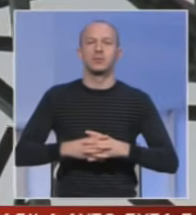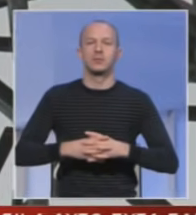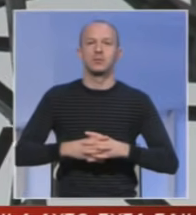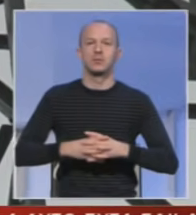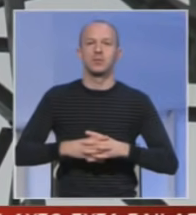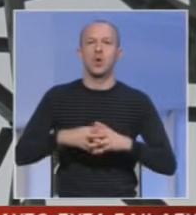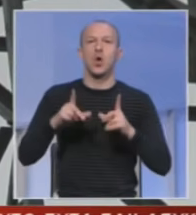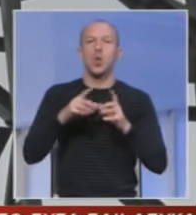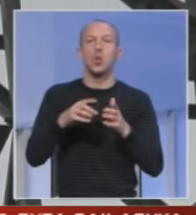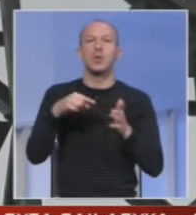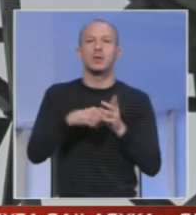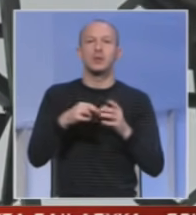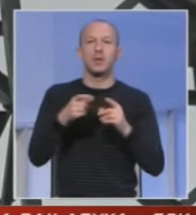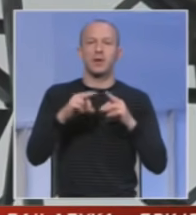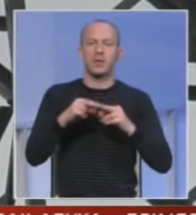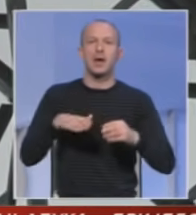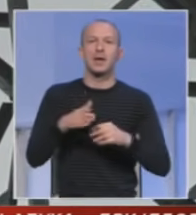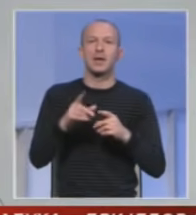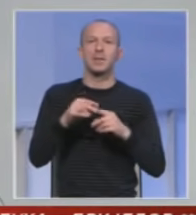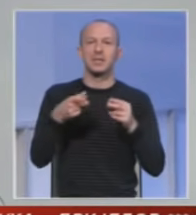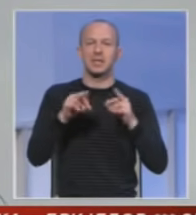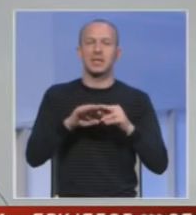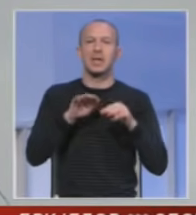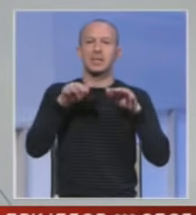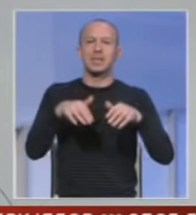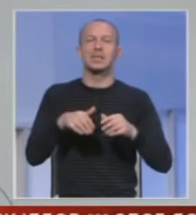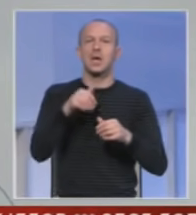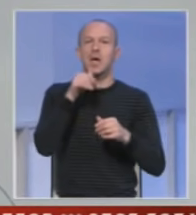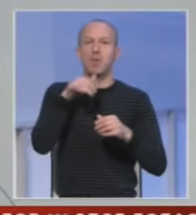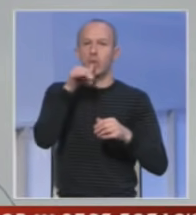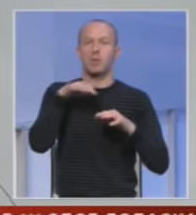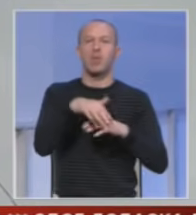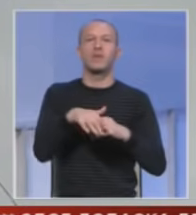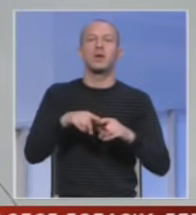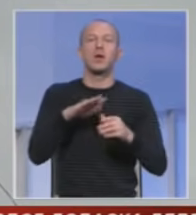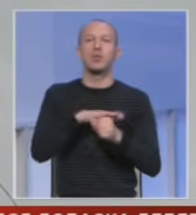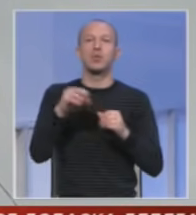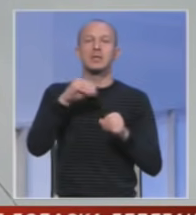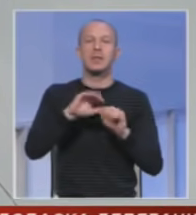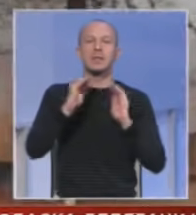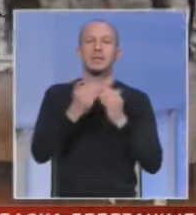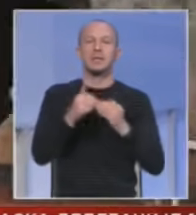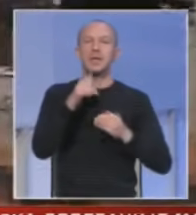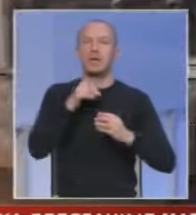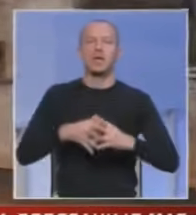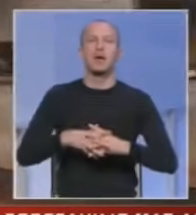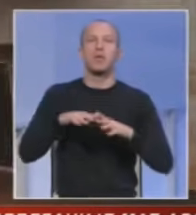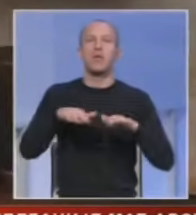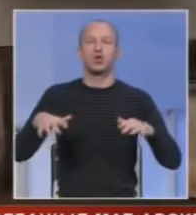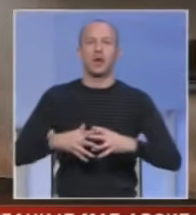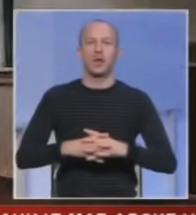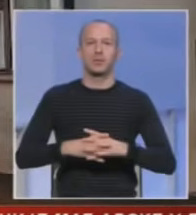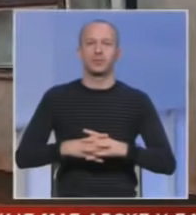oprezom. U naselju Miljevina rijeka Bistrica izlila se i poplavila podrume stambene zgrade i obradive površine